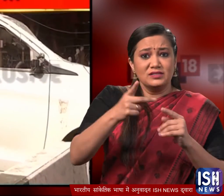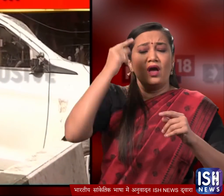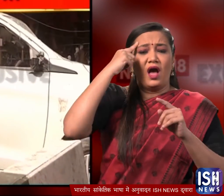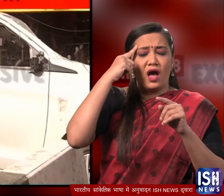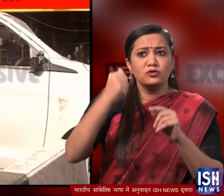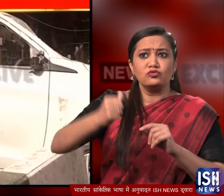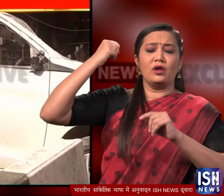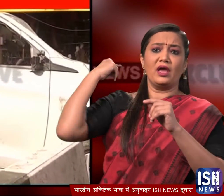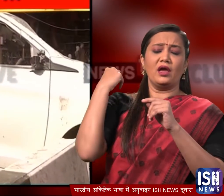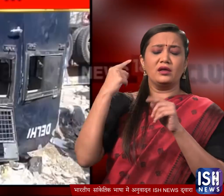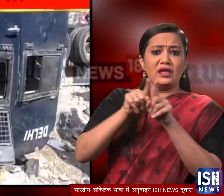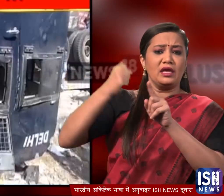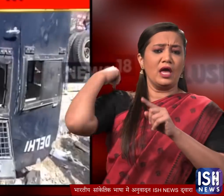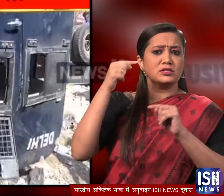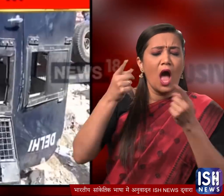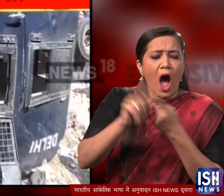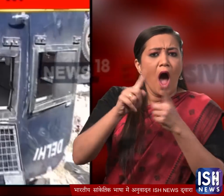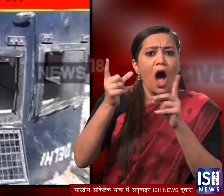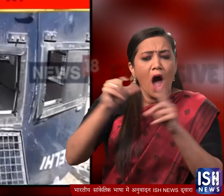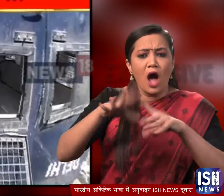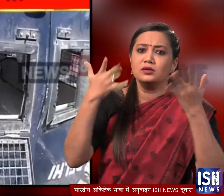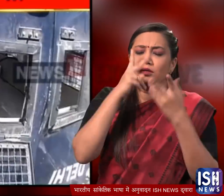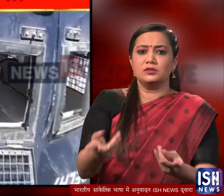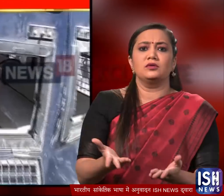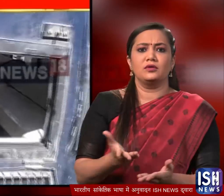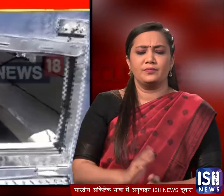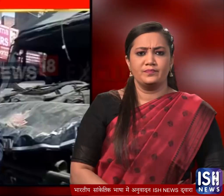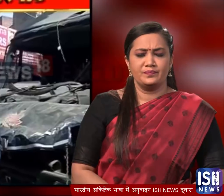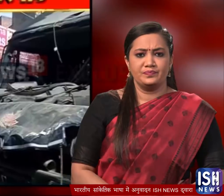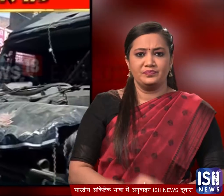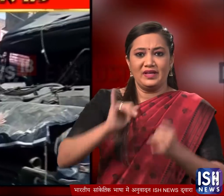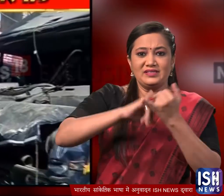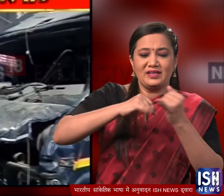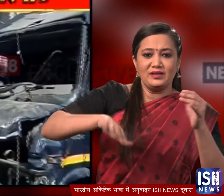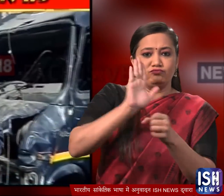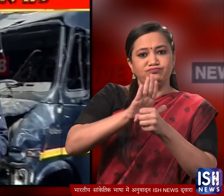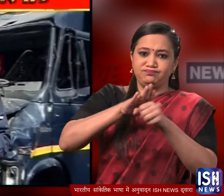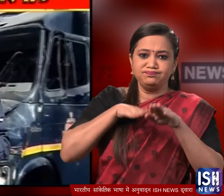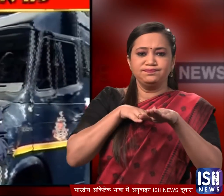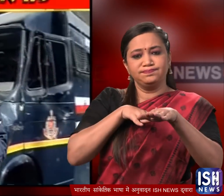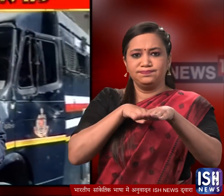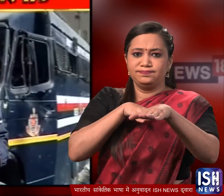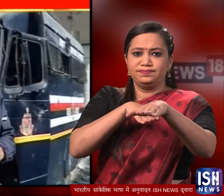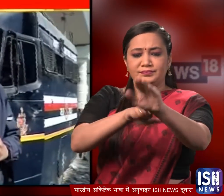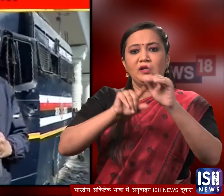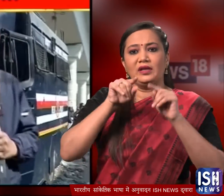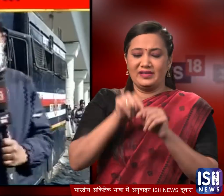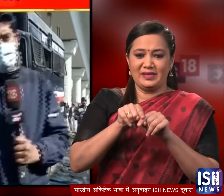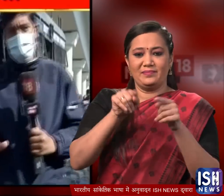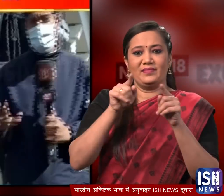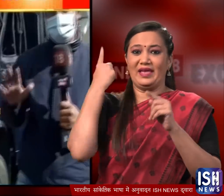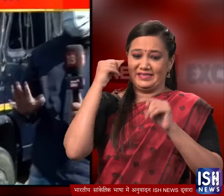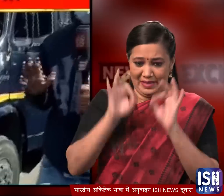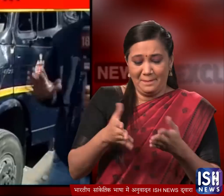जब आंदोलन करने वाले किसान राह भटक गए और हिंसा करने पर उतारू हो गए। टीकरी बॉर्डर से ट्रैक्टर मार्च निकालने के बाद कल किसान